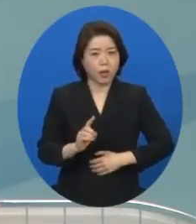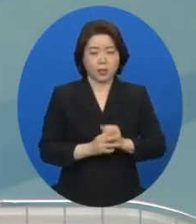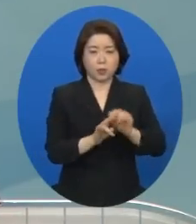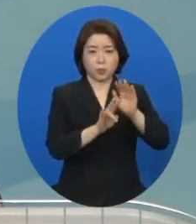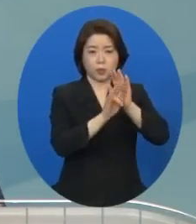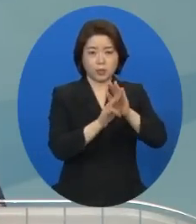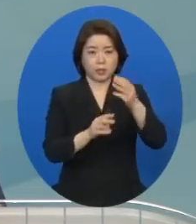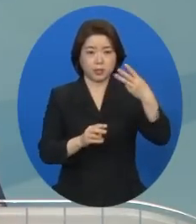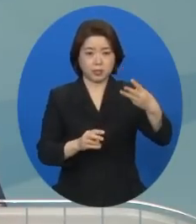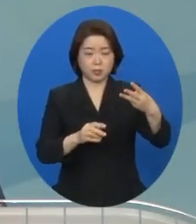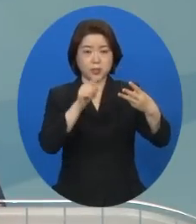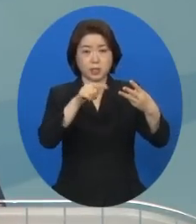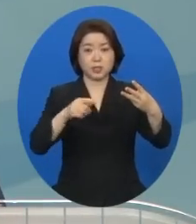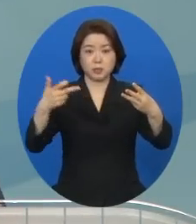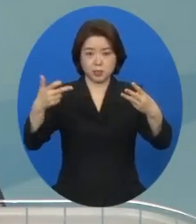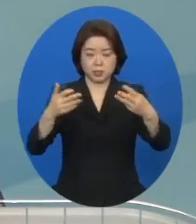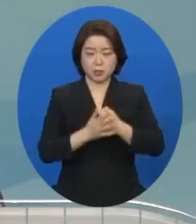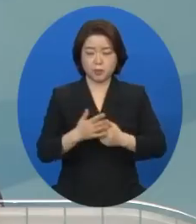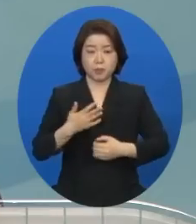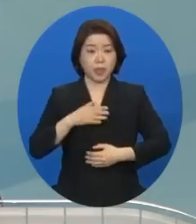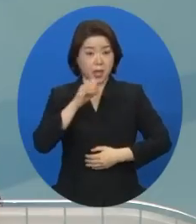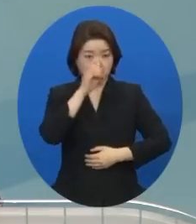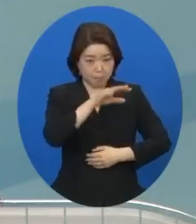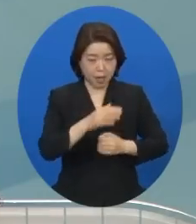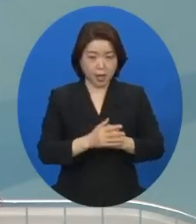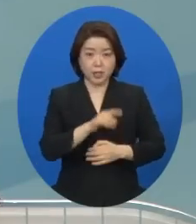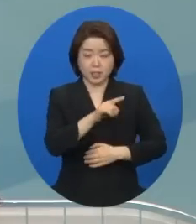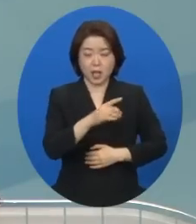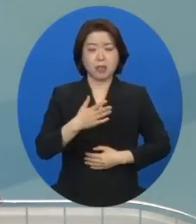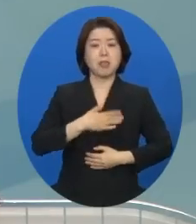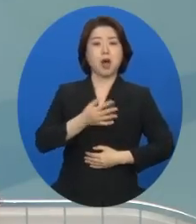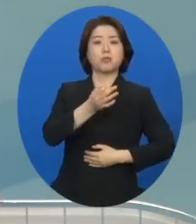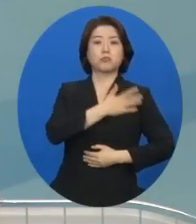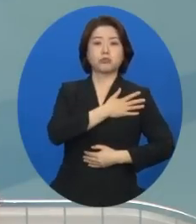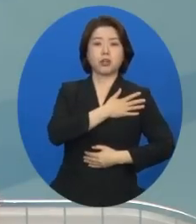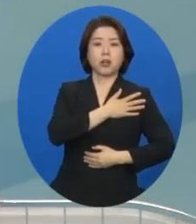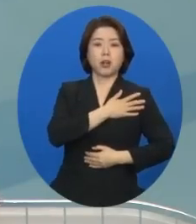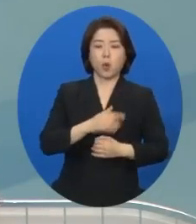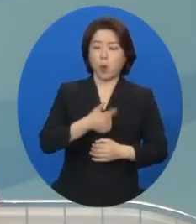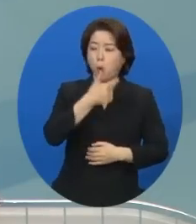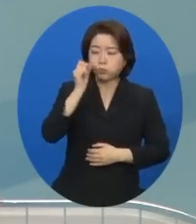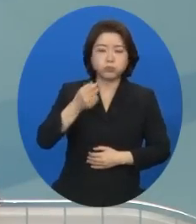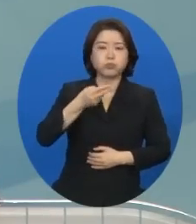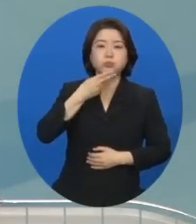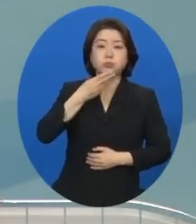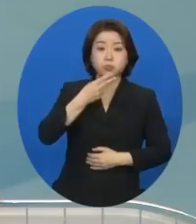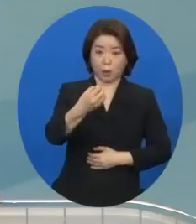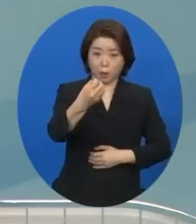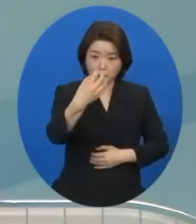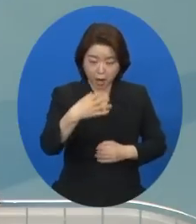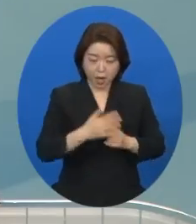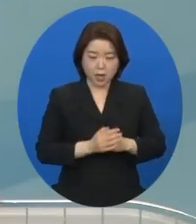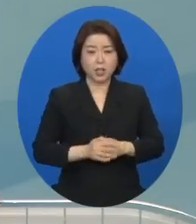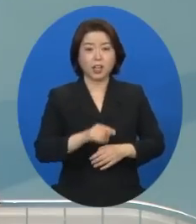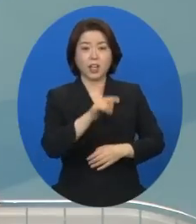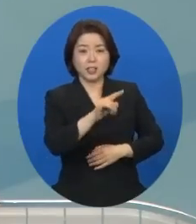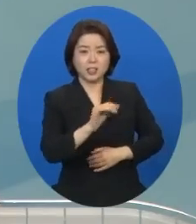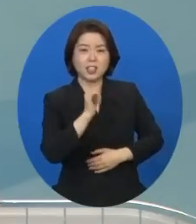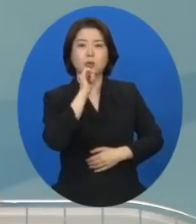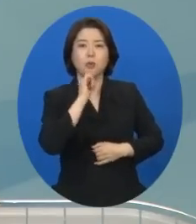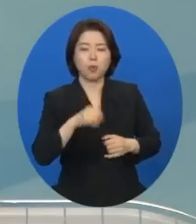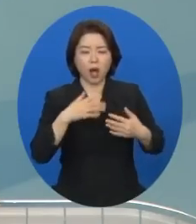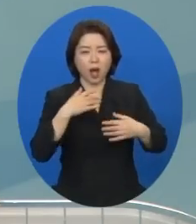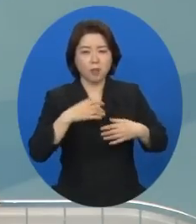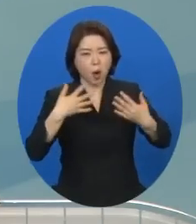3장 17절에 이렇게 말씀합니다. 내가 말하기를 나는 부자라 부요하여 부족한 것이 없다 하나 내 공고한 것과 가련한